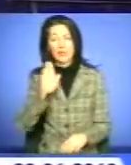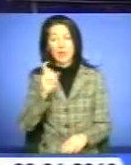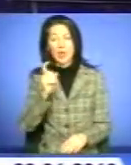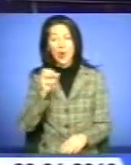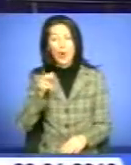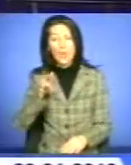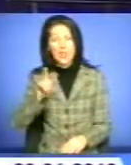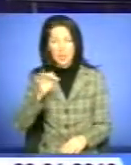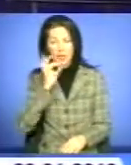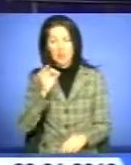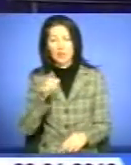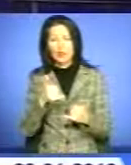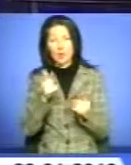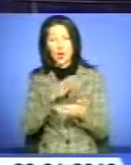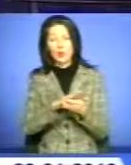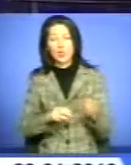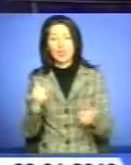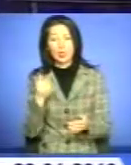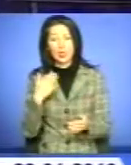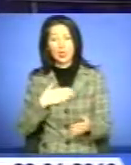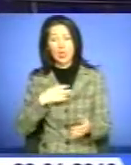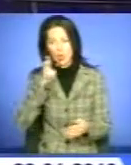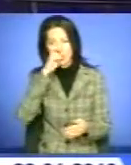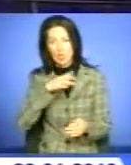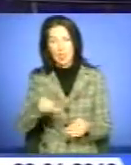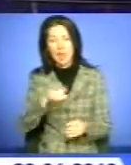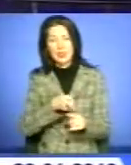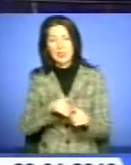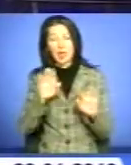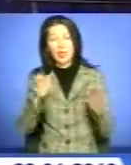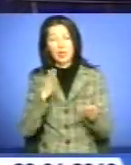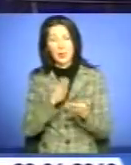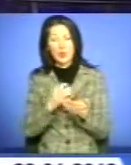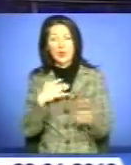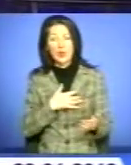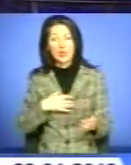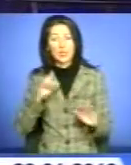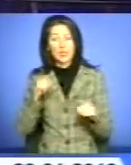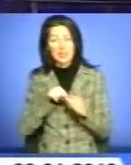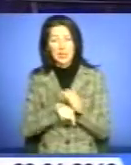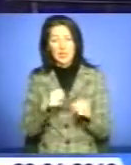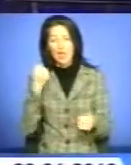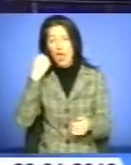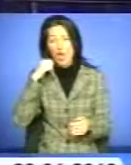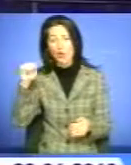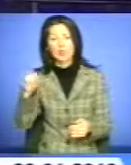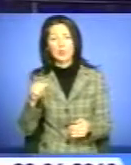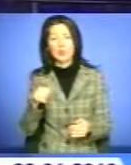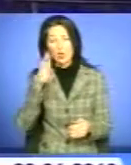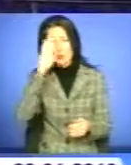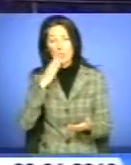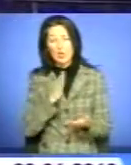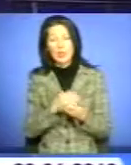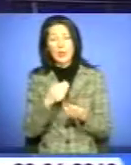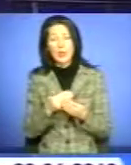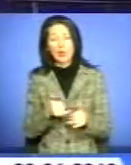подальшої історії нашої держави ця подія мала важливе значення, адже героїзм крутянців став прикладом для сотень тисяч борців за волю